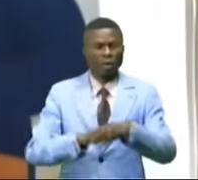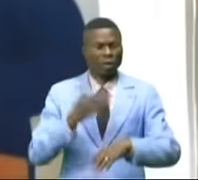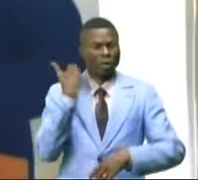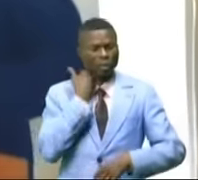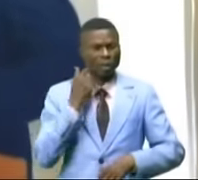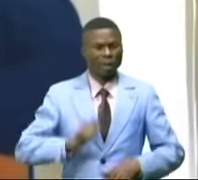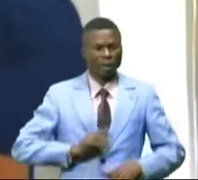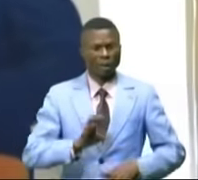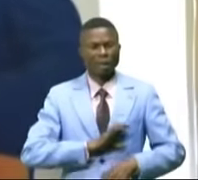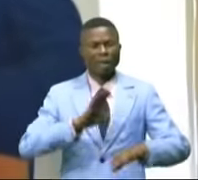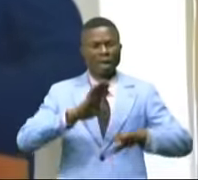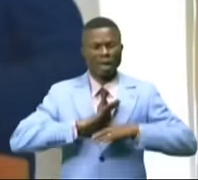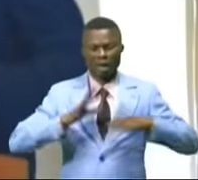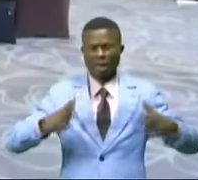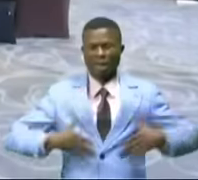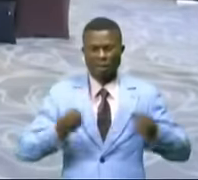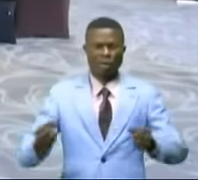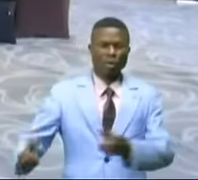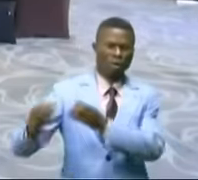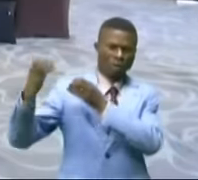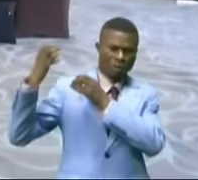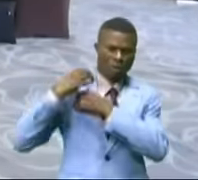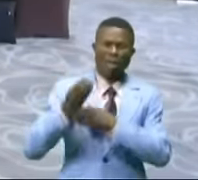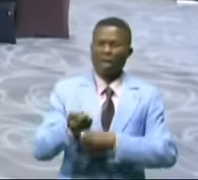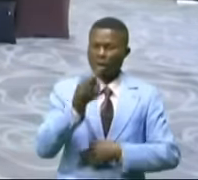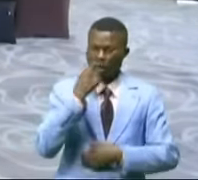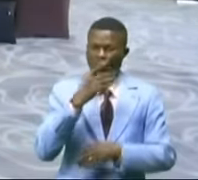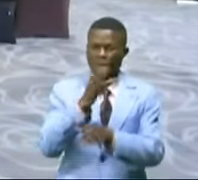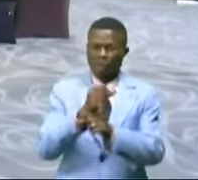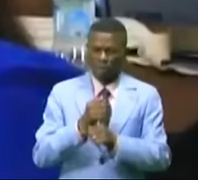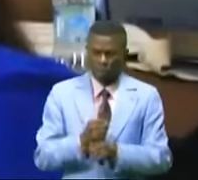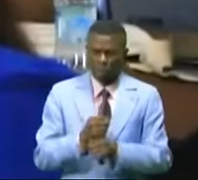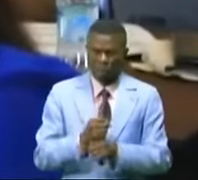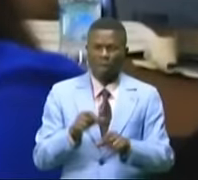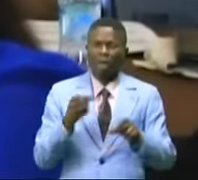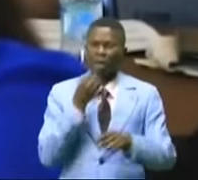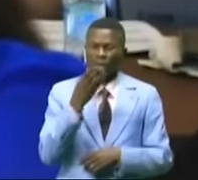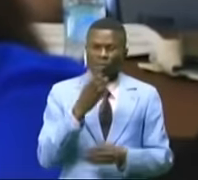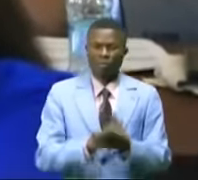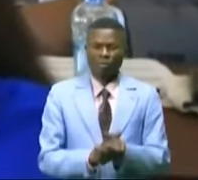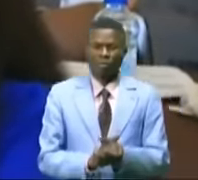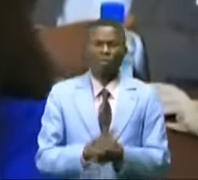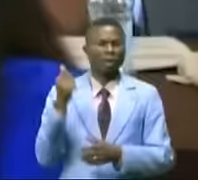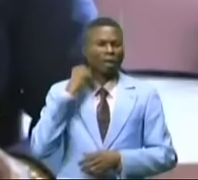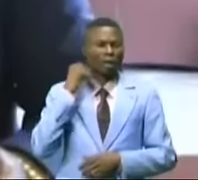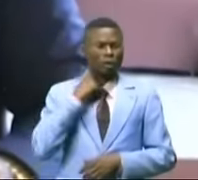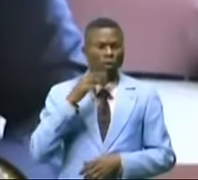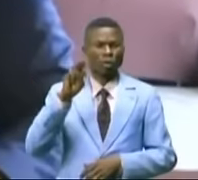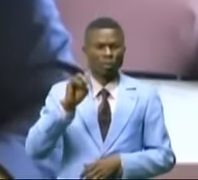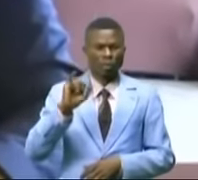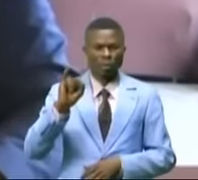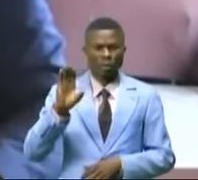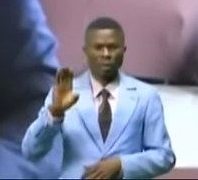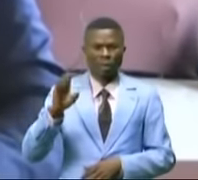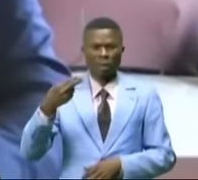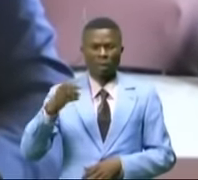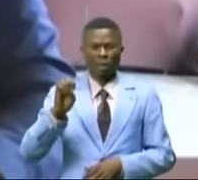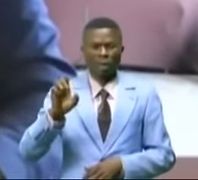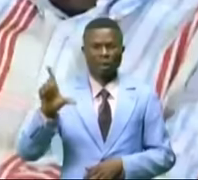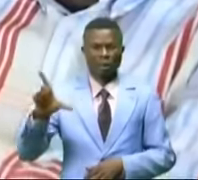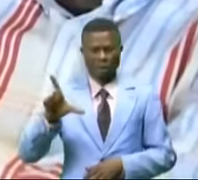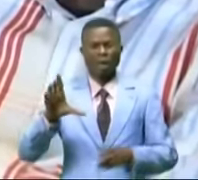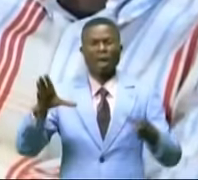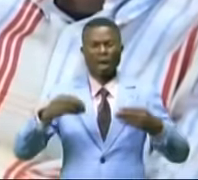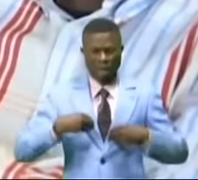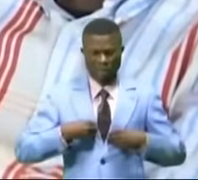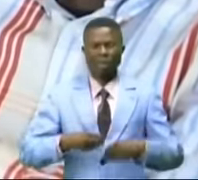se disent satisfaits de la prise en charge et du traitement qu'ils reçoivent, tel que le confirme le docteur Michel Kassoua, directeur du programme national